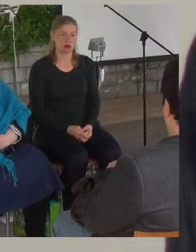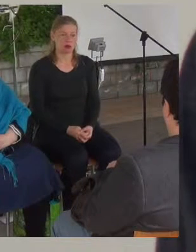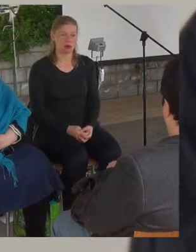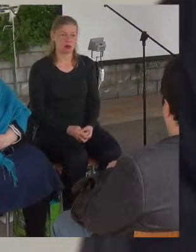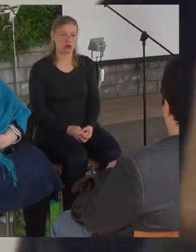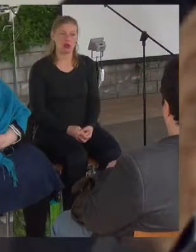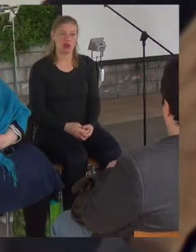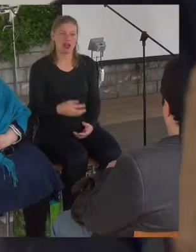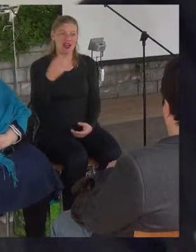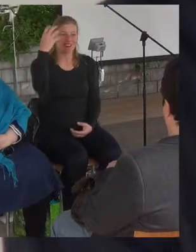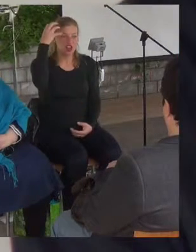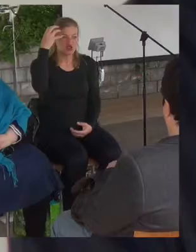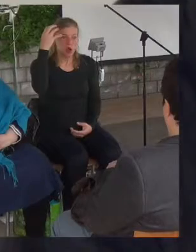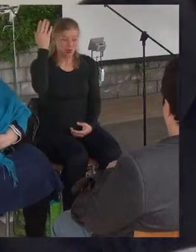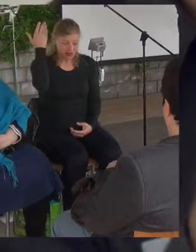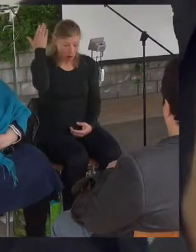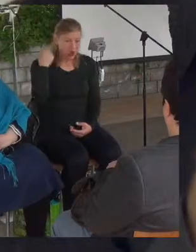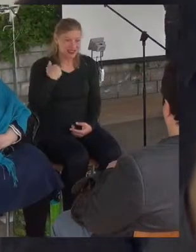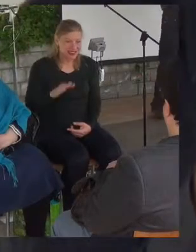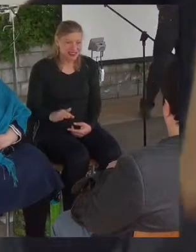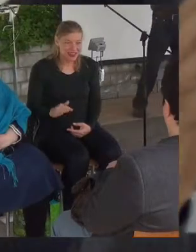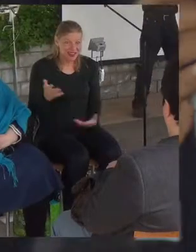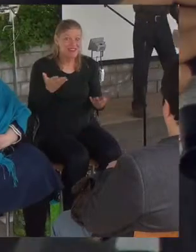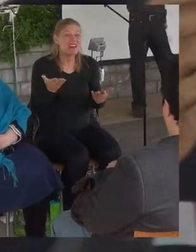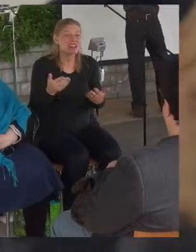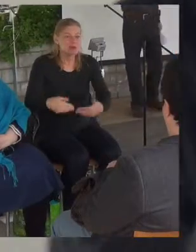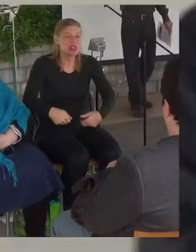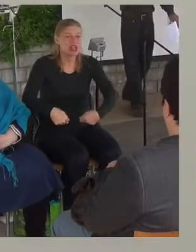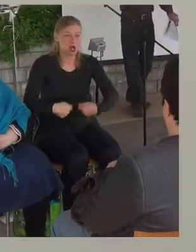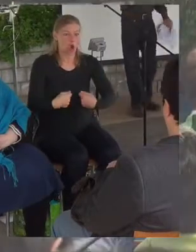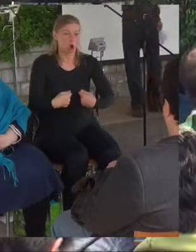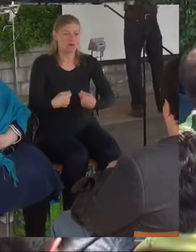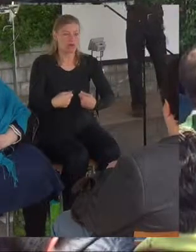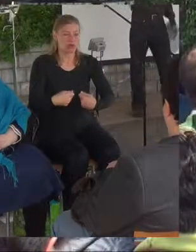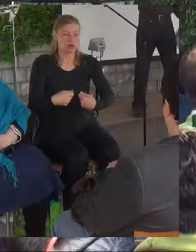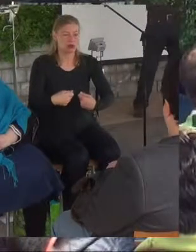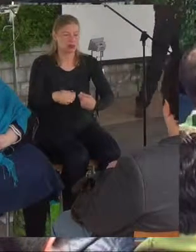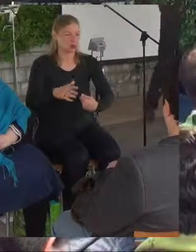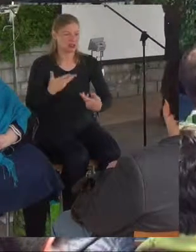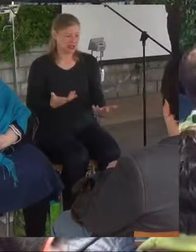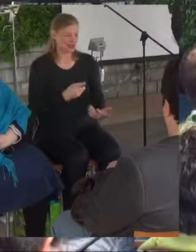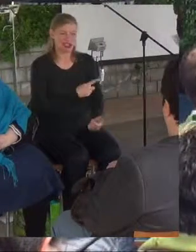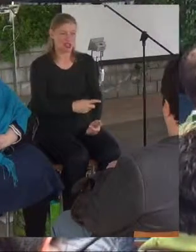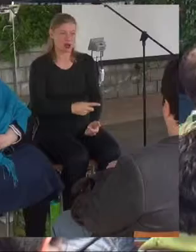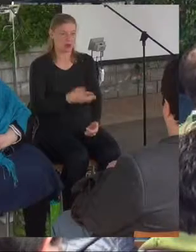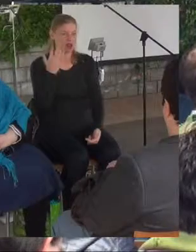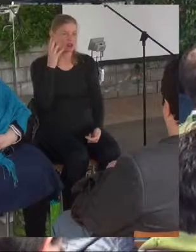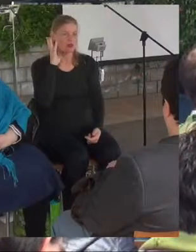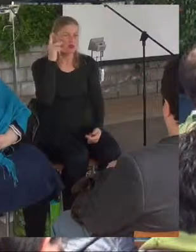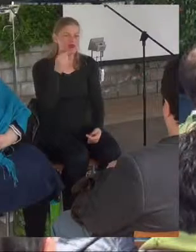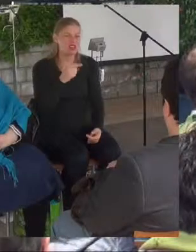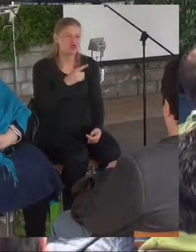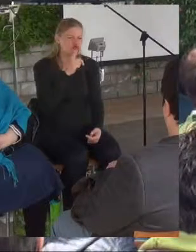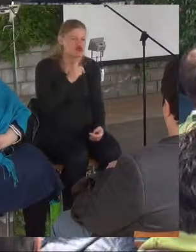Aber wenn mir der Staat geholfen hätte, schon als Kind, wäre ich heute nicht krank geworden, weil dann hätte ich nicht so viel Zucker und Süßigkeiten